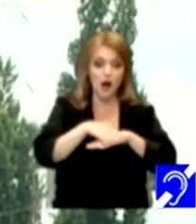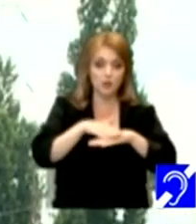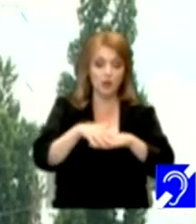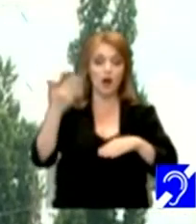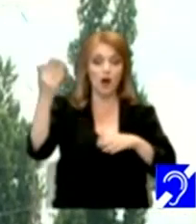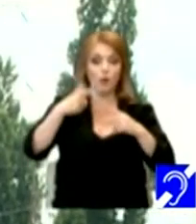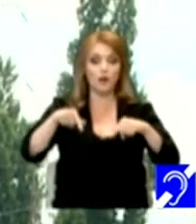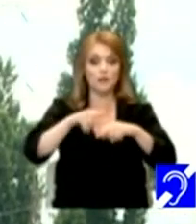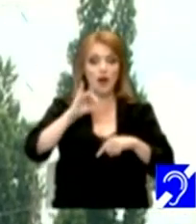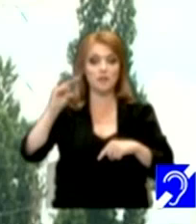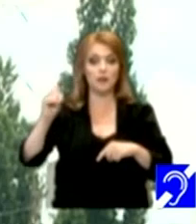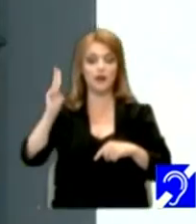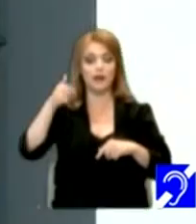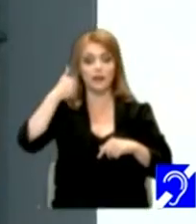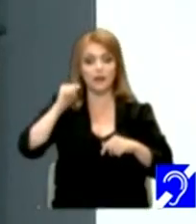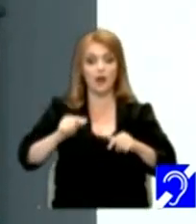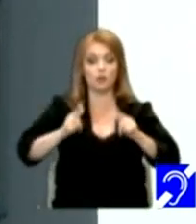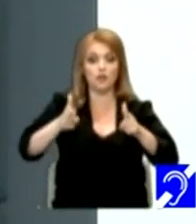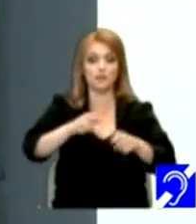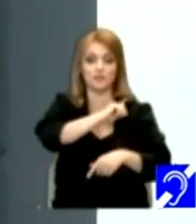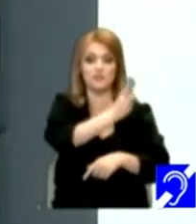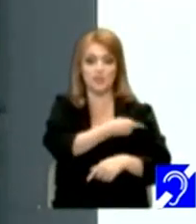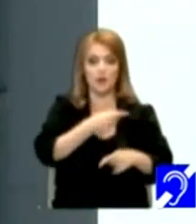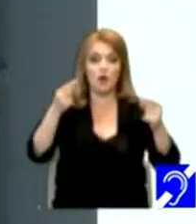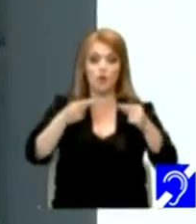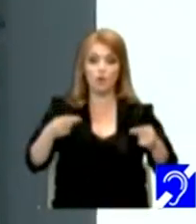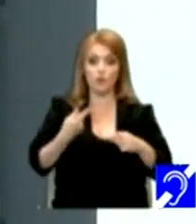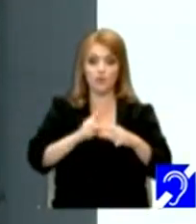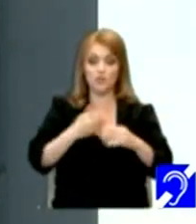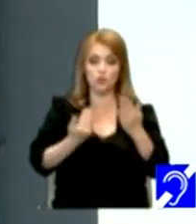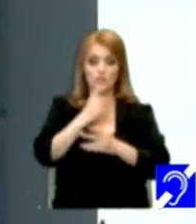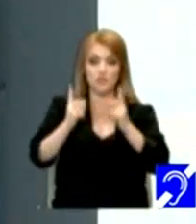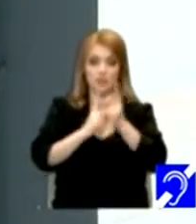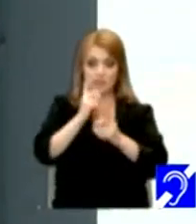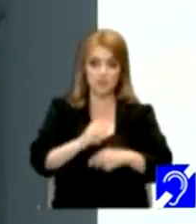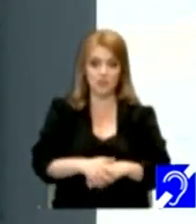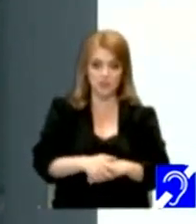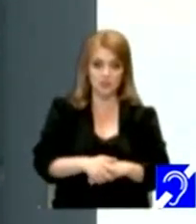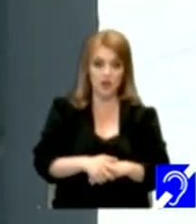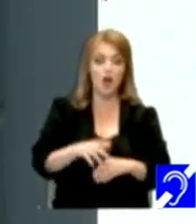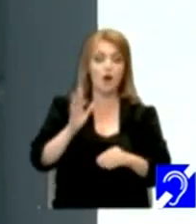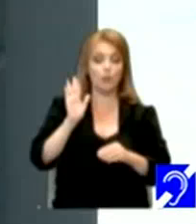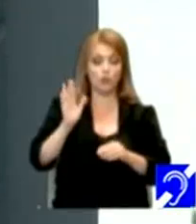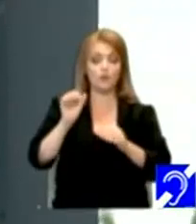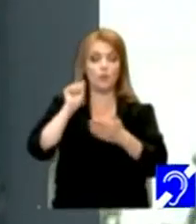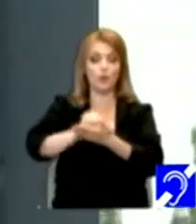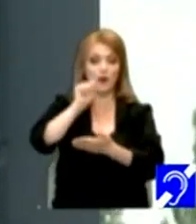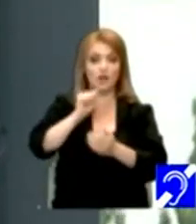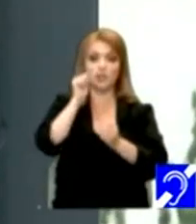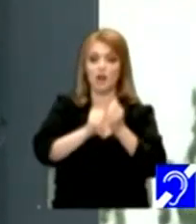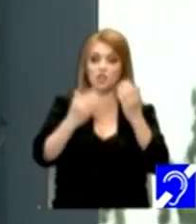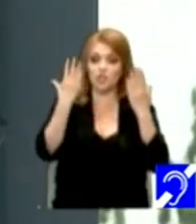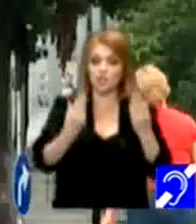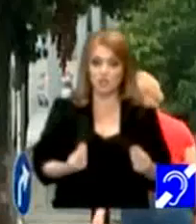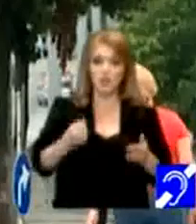care a intrat ieri în vigoare. Conform acesteia, Agenția Națională pentru Reglementare în Energetică va publica în fiecare zi lucrătoare